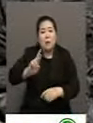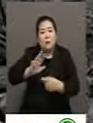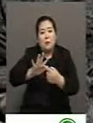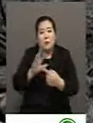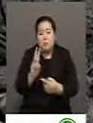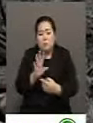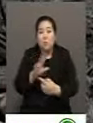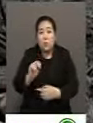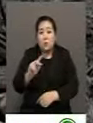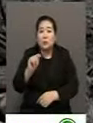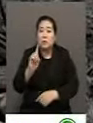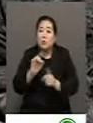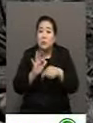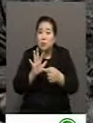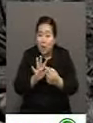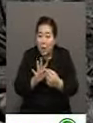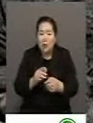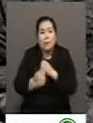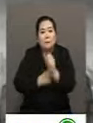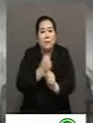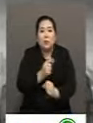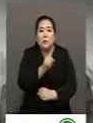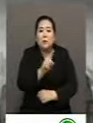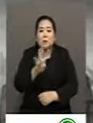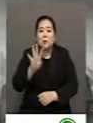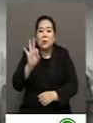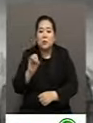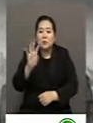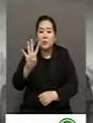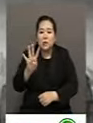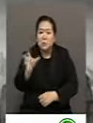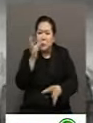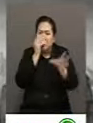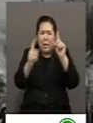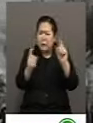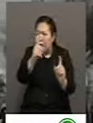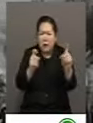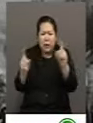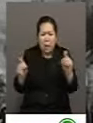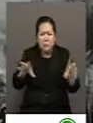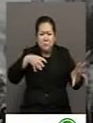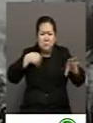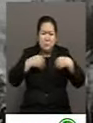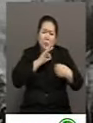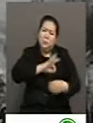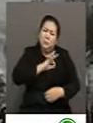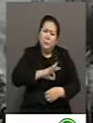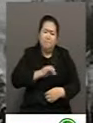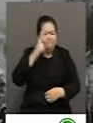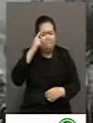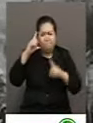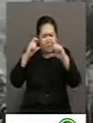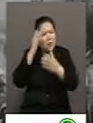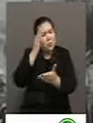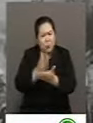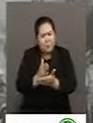ปี1994ที่ทำให้เขาเสพความตายมากจนเกินไปจนทำให้ตัวของเขาเองต้องหยุดถ่ายภา